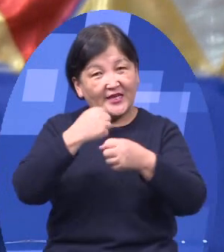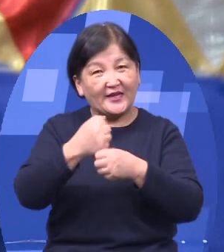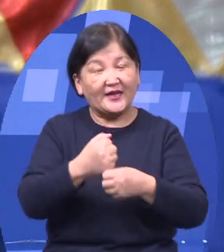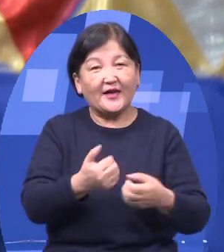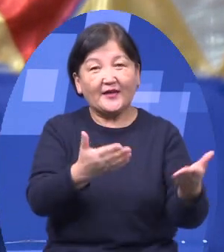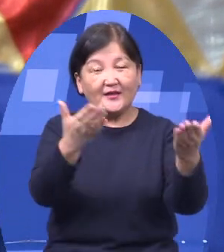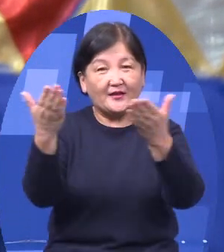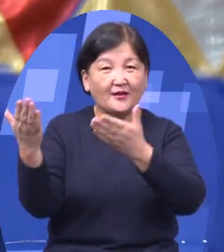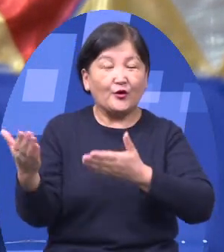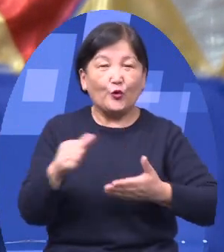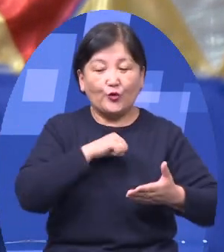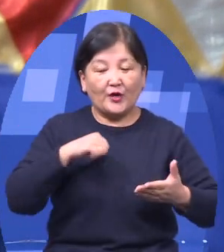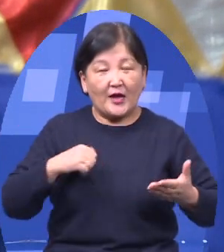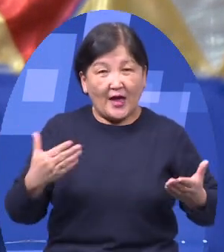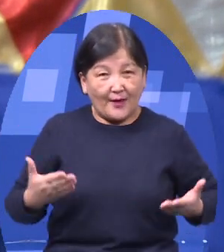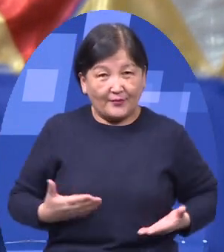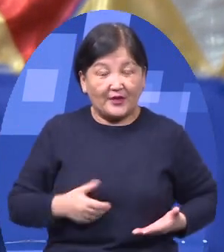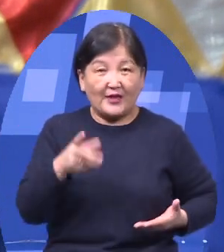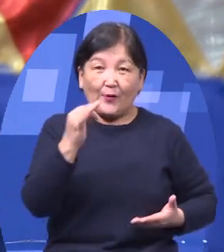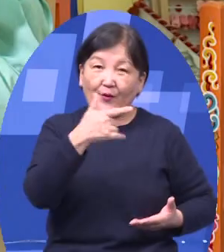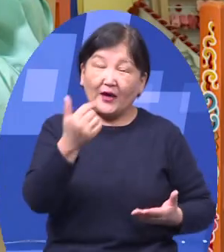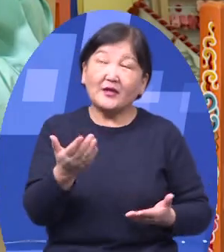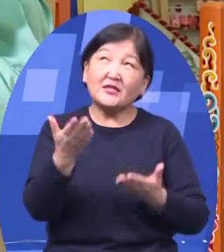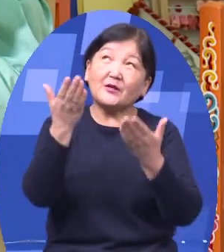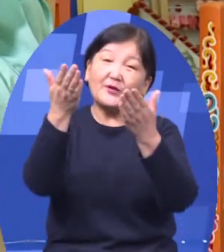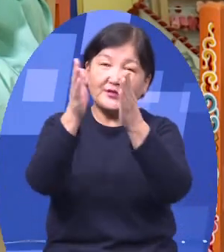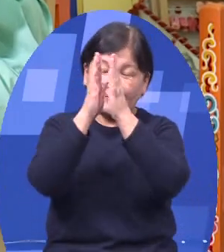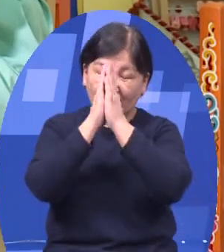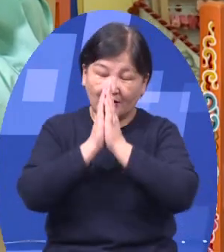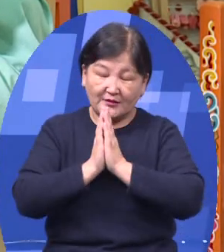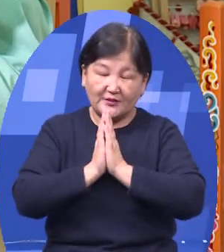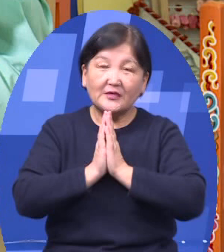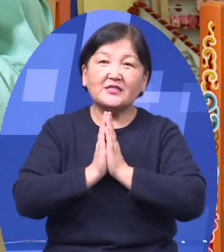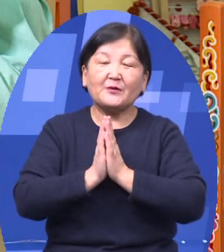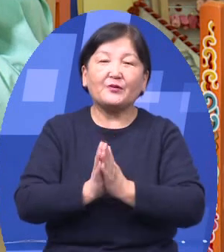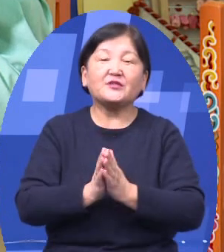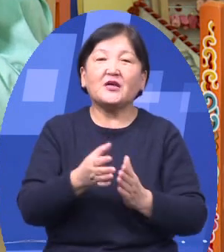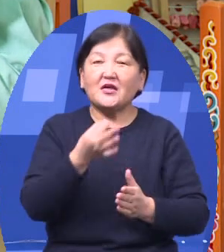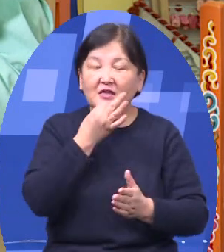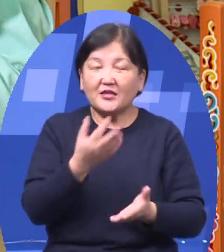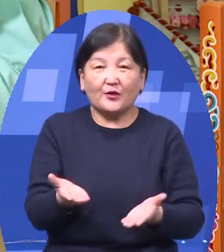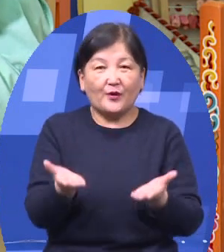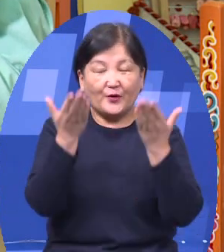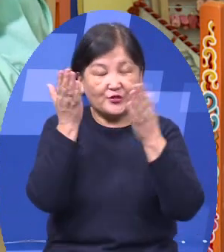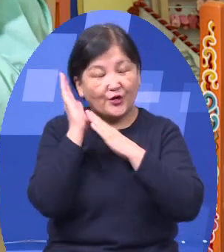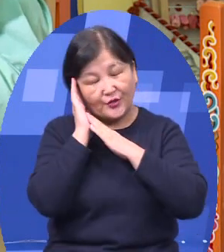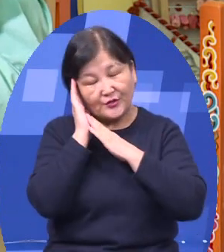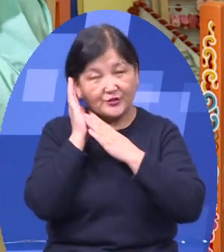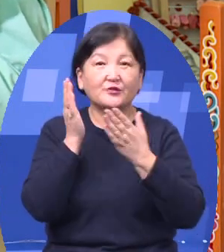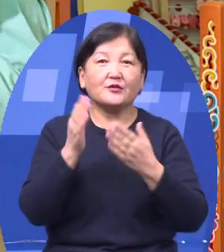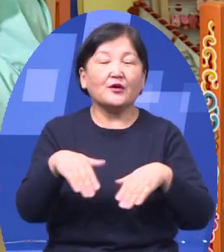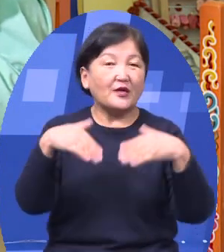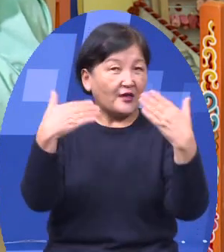ажил үсийг даатган нарандаа залбирдаг учиртай. Монголчууд Чингис хааны үеэс эртлэн бос